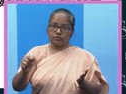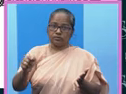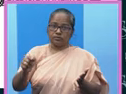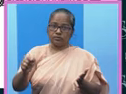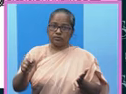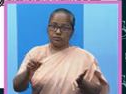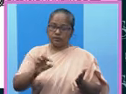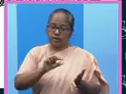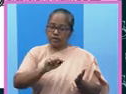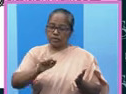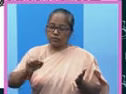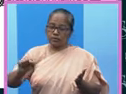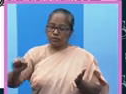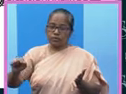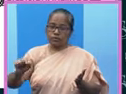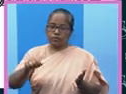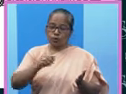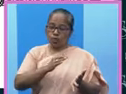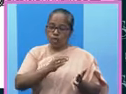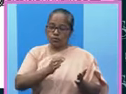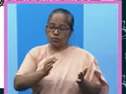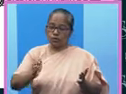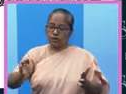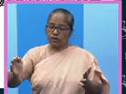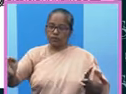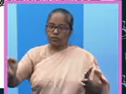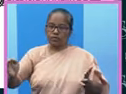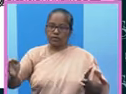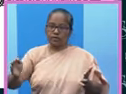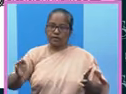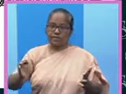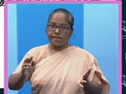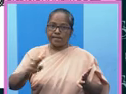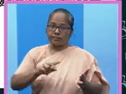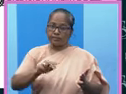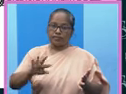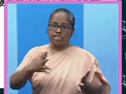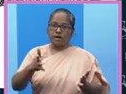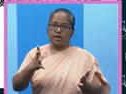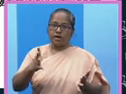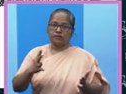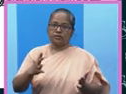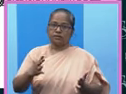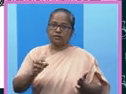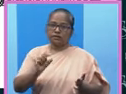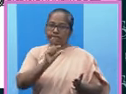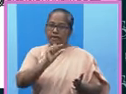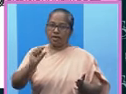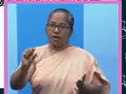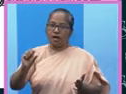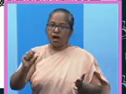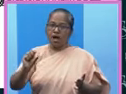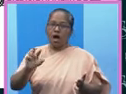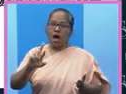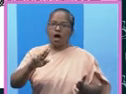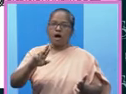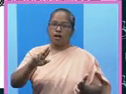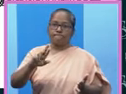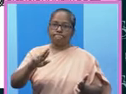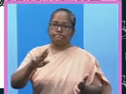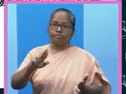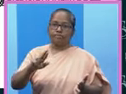புள்ளிக்கும் இடையில் இருக்கக்கூடிய அந்த சம தொலைவு இருக்குது பார்த்தீங்களா, அது எங்கே பார்த்தாலும் மாறவே மாறாது. அதுக்கு என்ன பேர் என்றால்